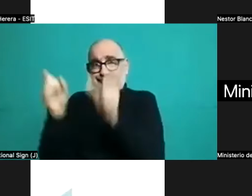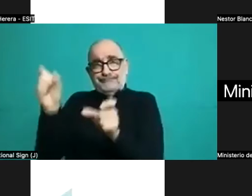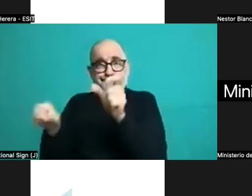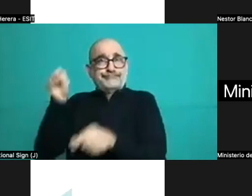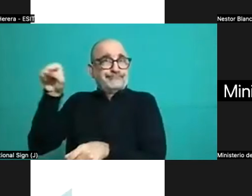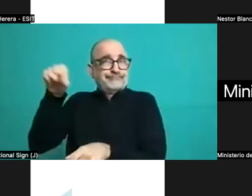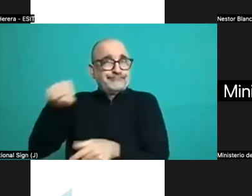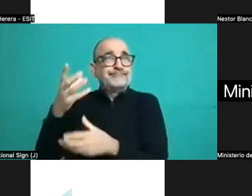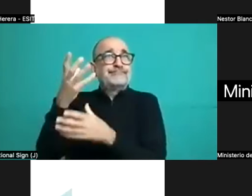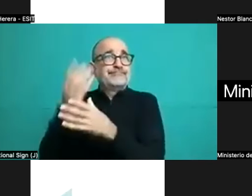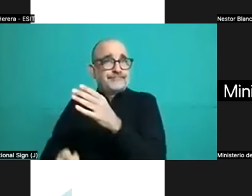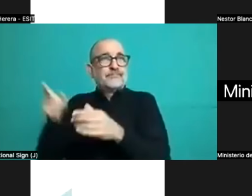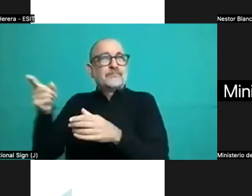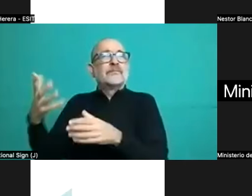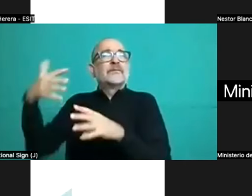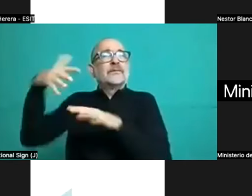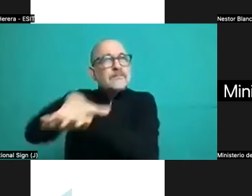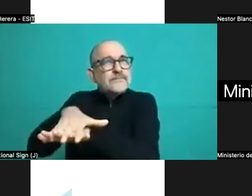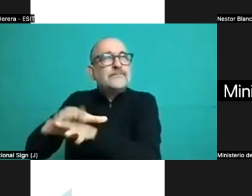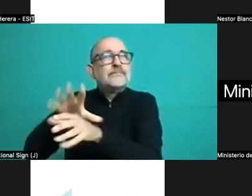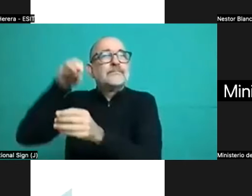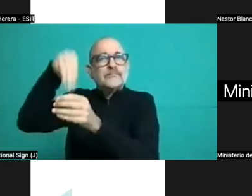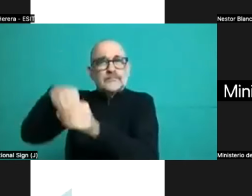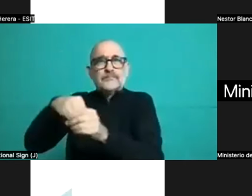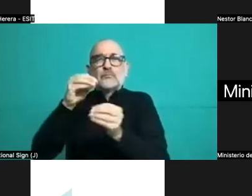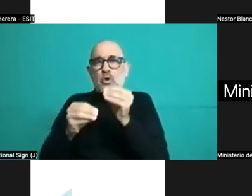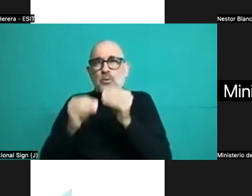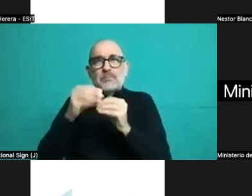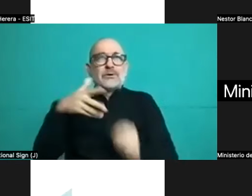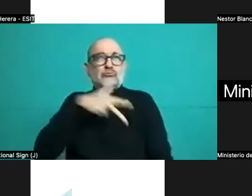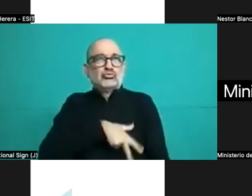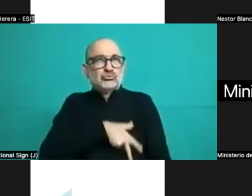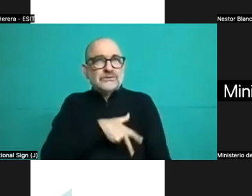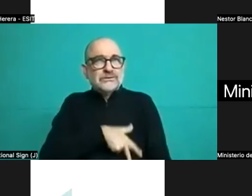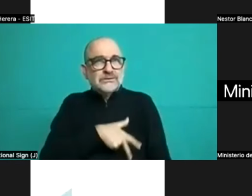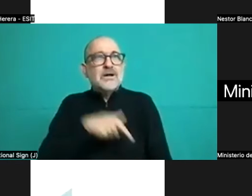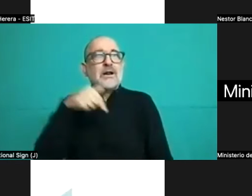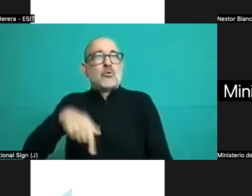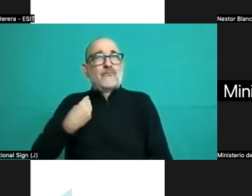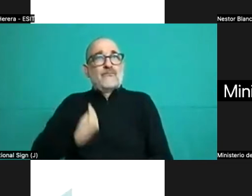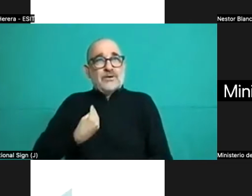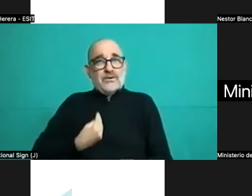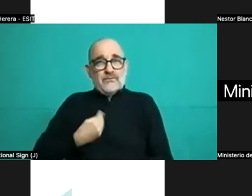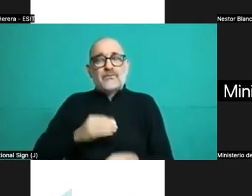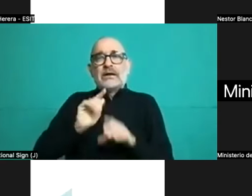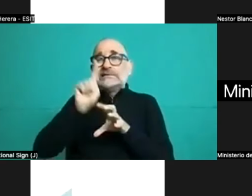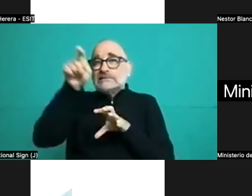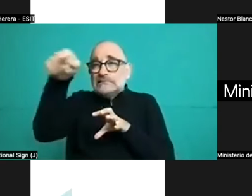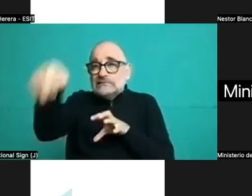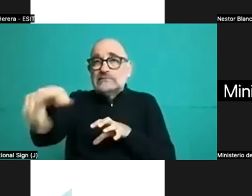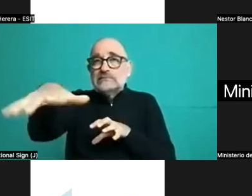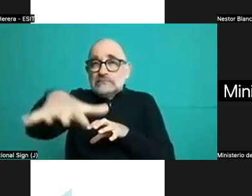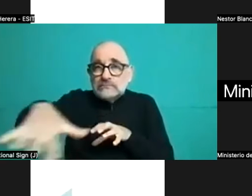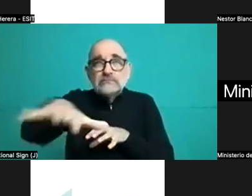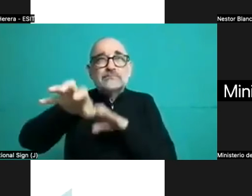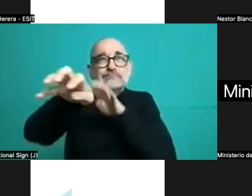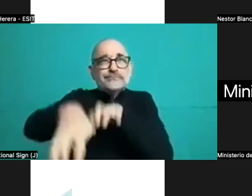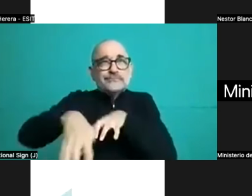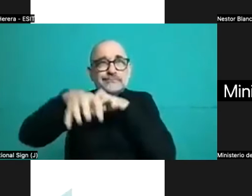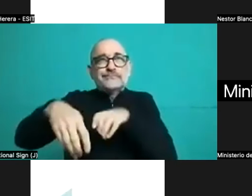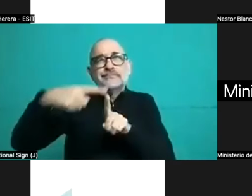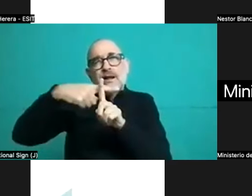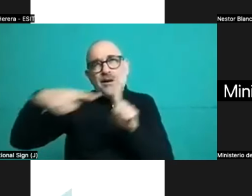J'étais dans une zone rurale, même si j'avais été prise en charge dans un hôpital universitaire.